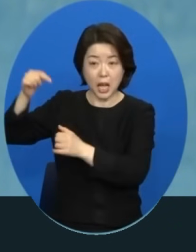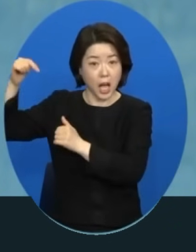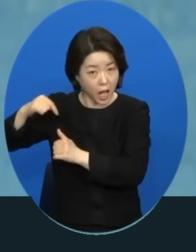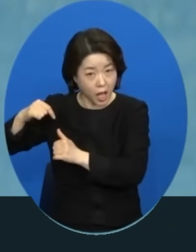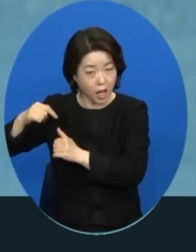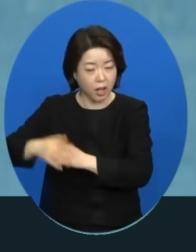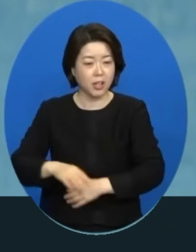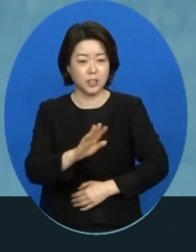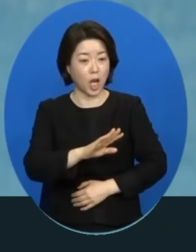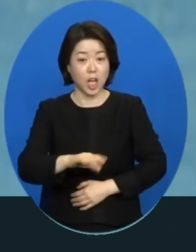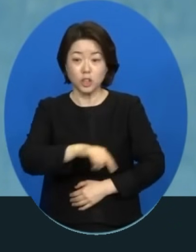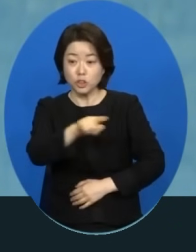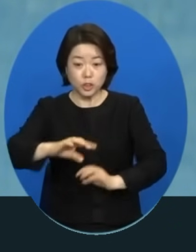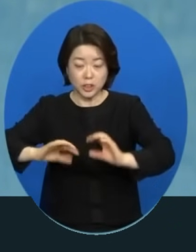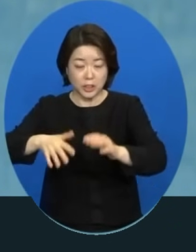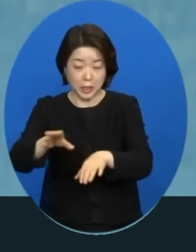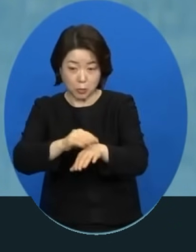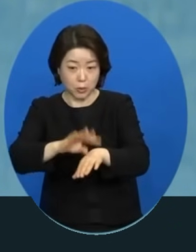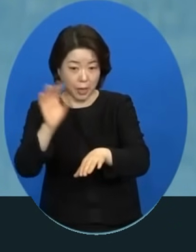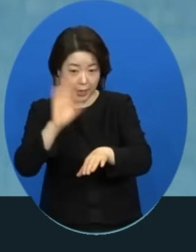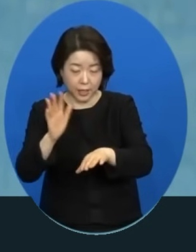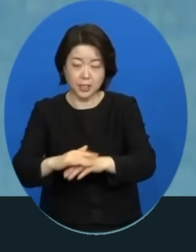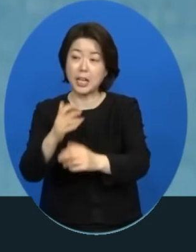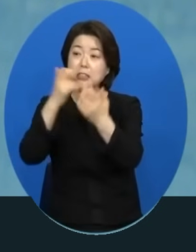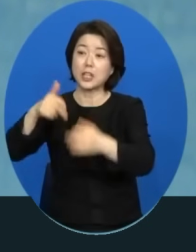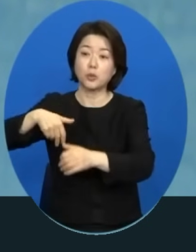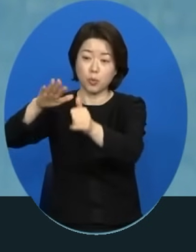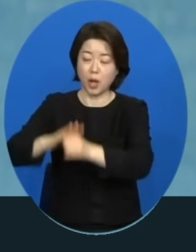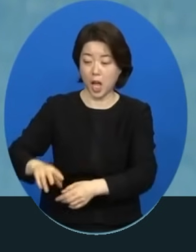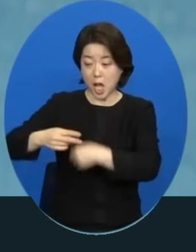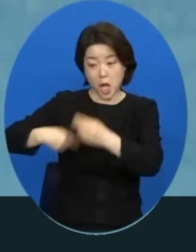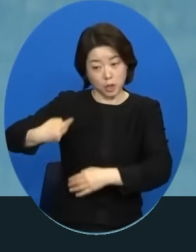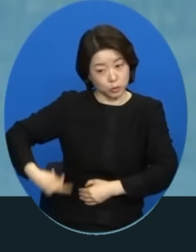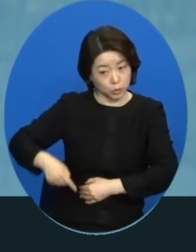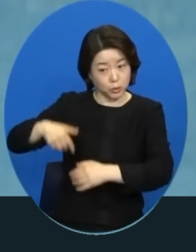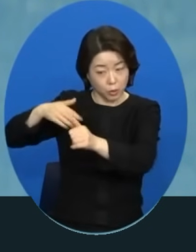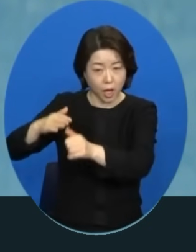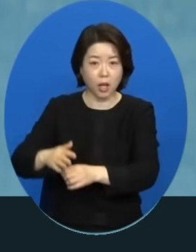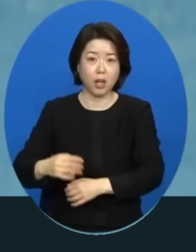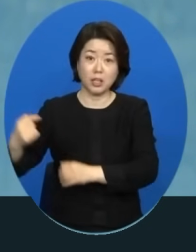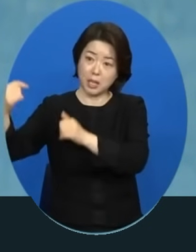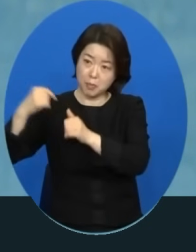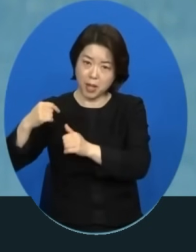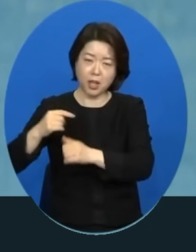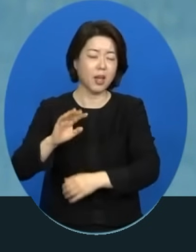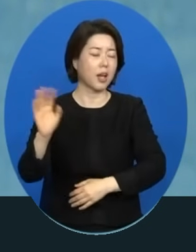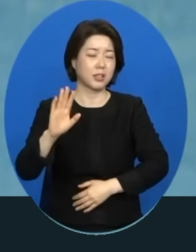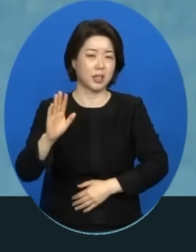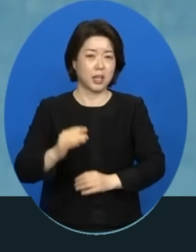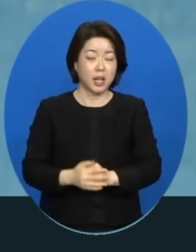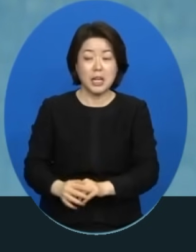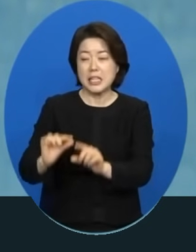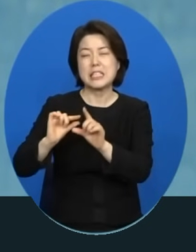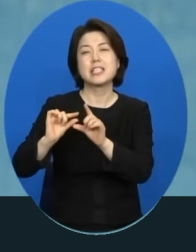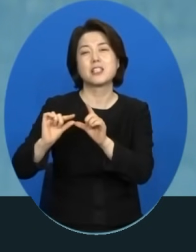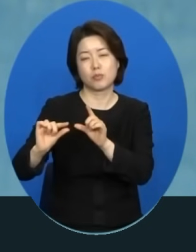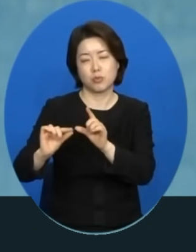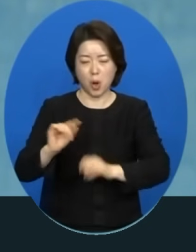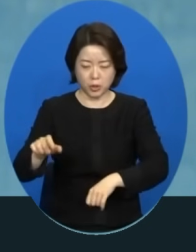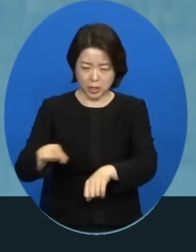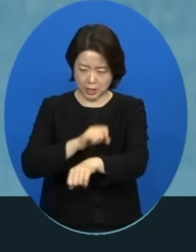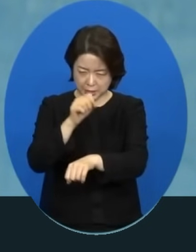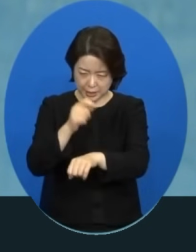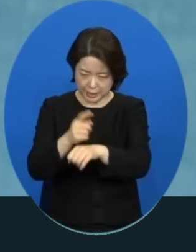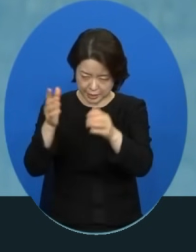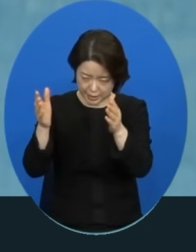세상에 물들면 아니니까 다 산으로 가라 아니면 수온으로 들어가라 그러시지 않으시죠. 물론 일부 정말 어떤 특정한